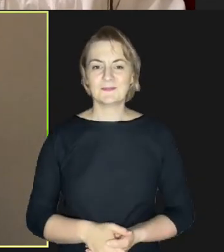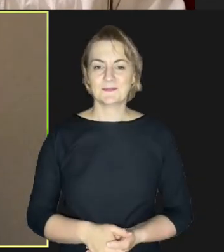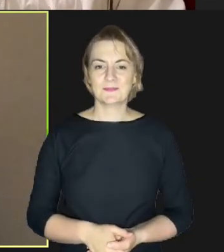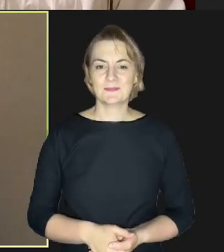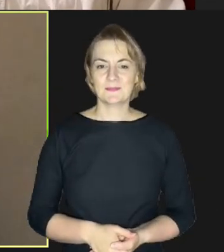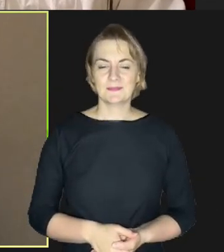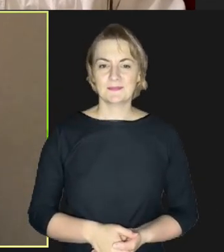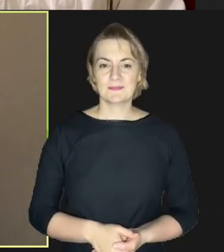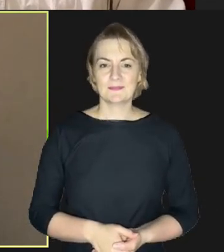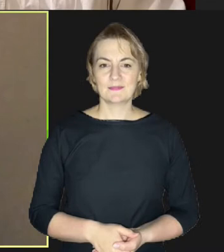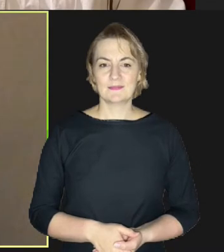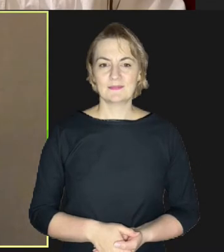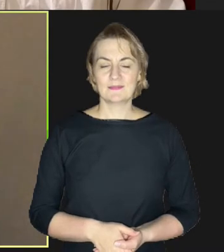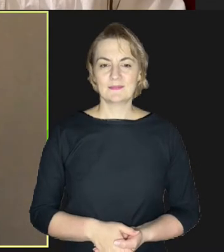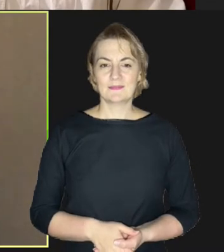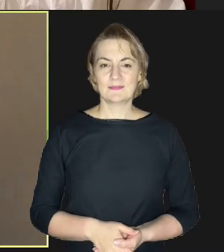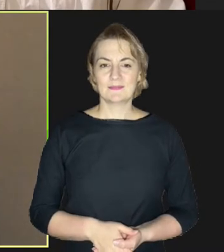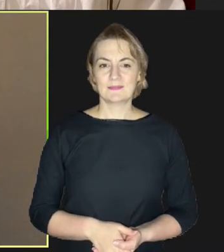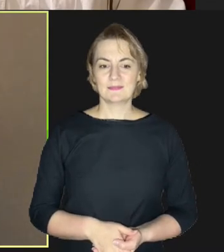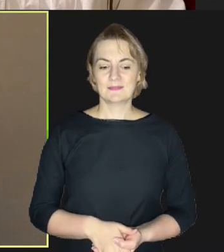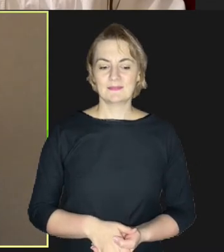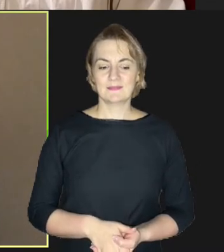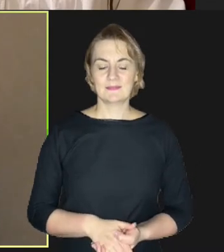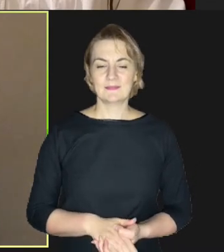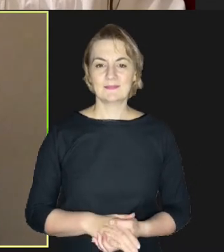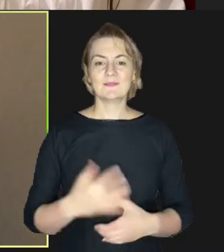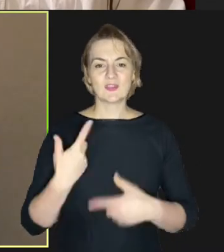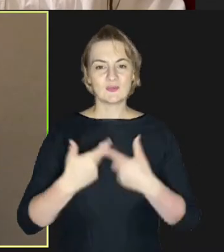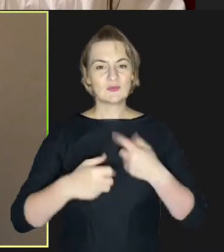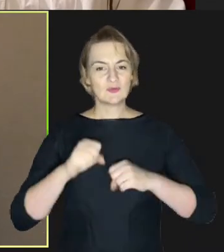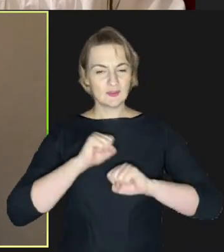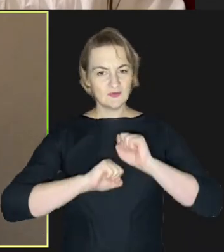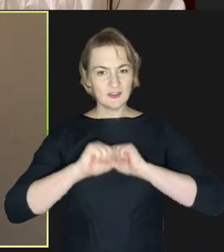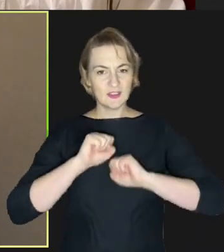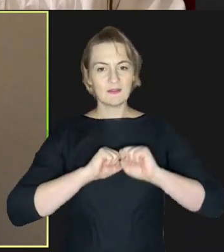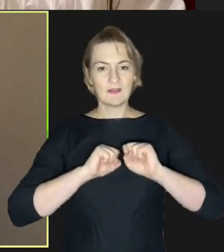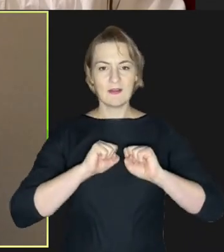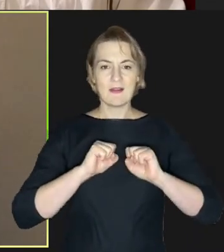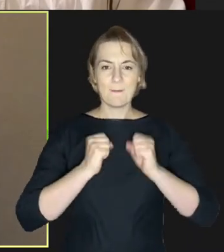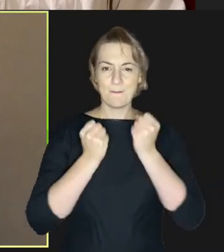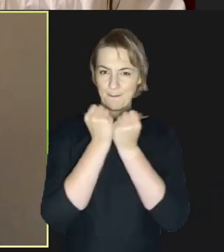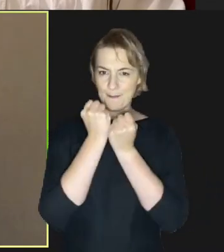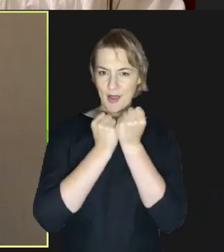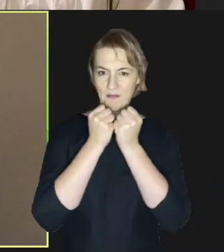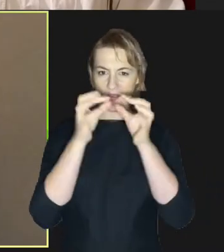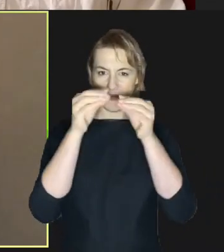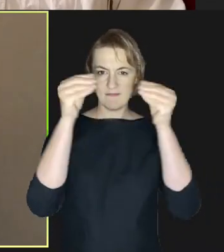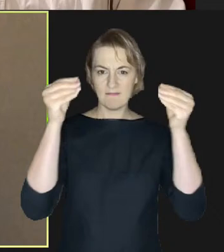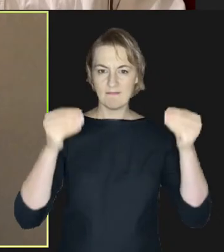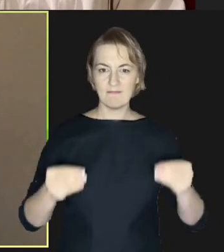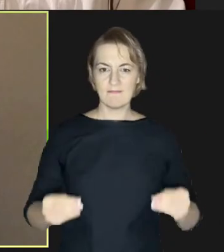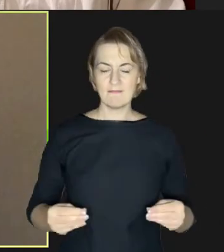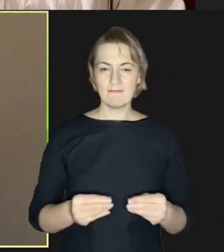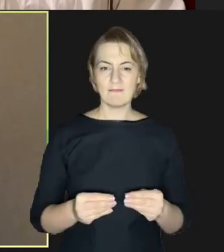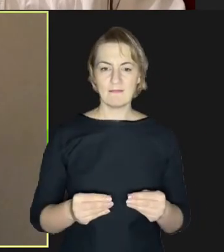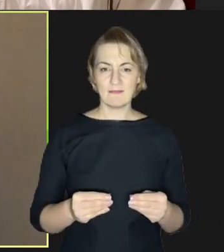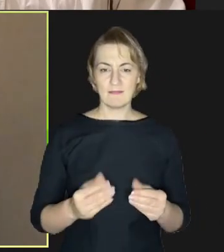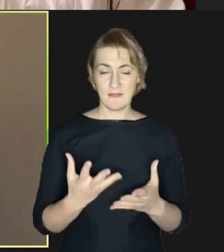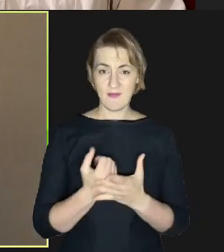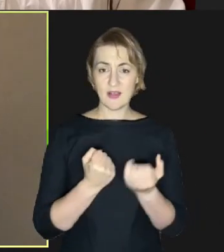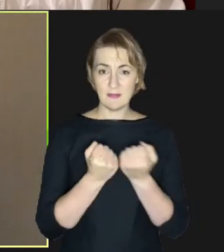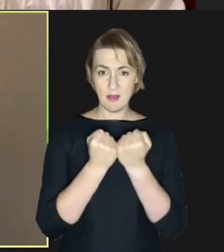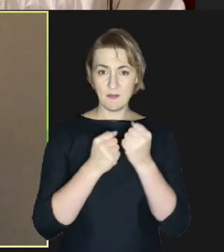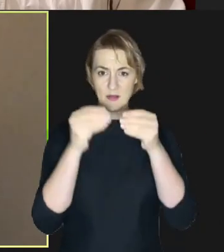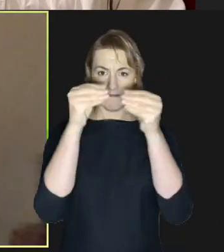Tak? A Thich Nhat Hanh robił takie ćwiczenia z kartką papieru. Tak? Weź kartkę